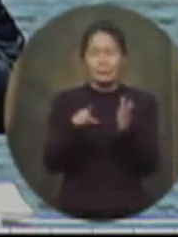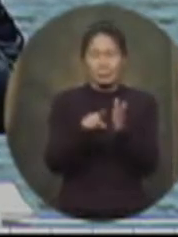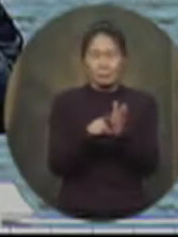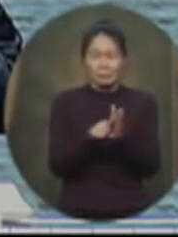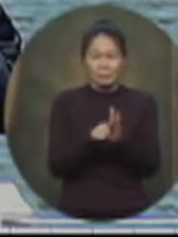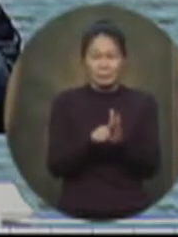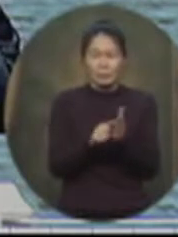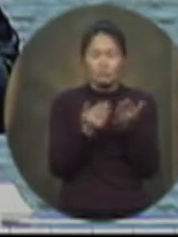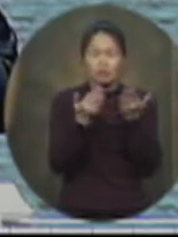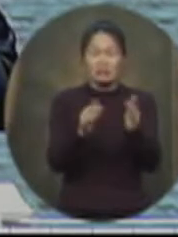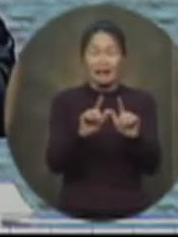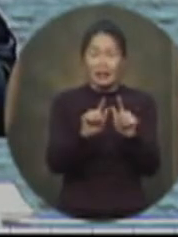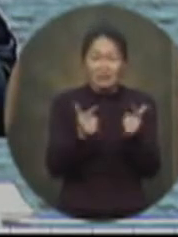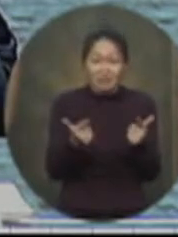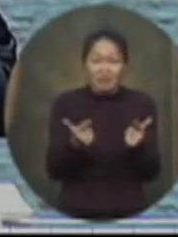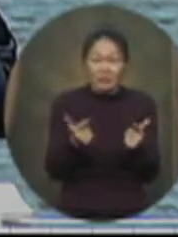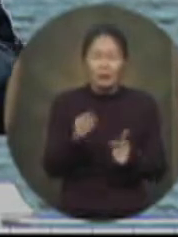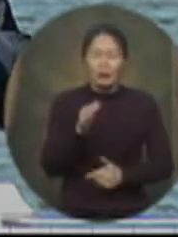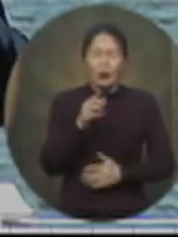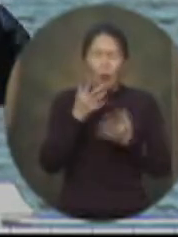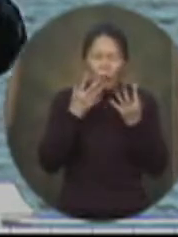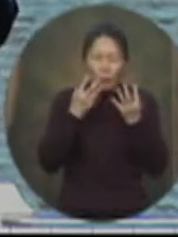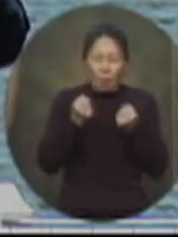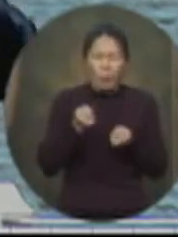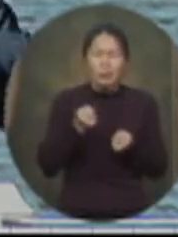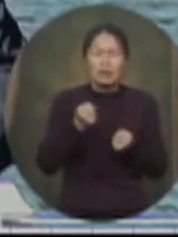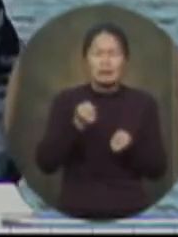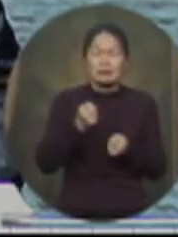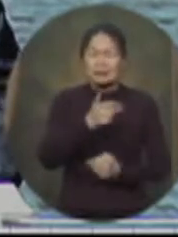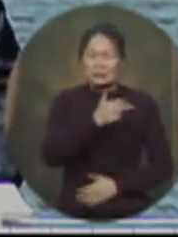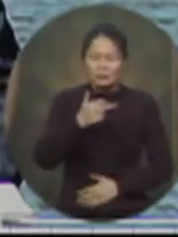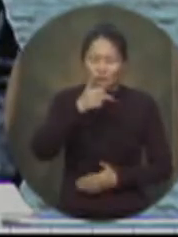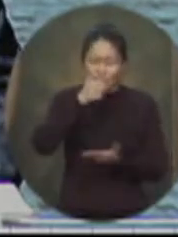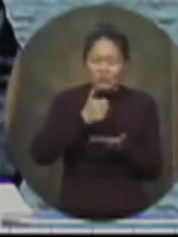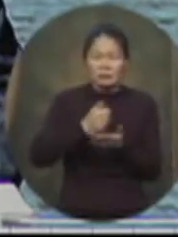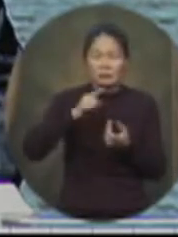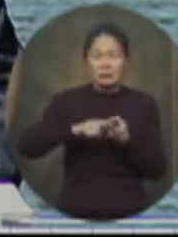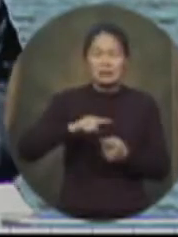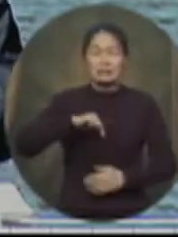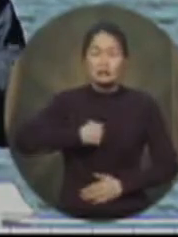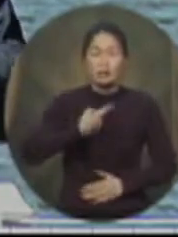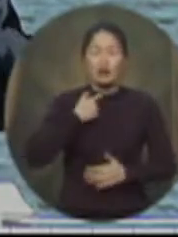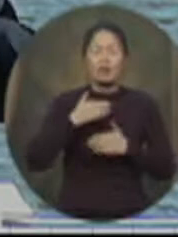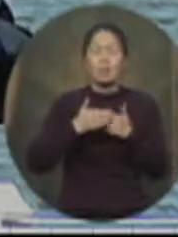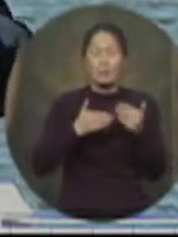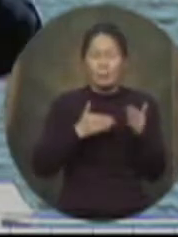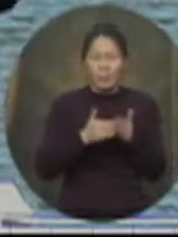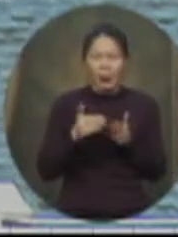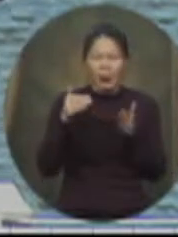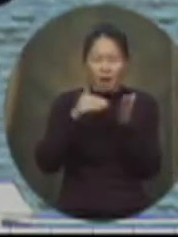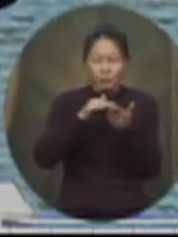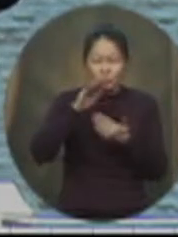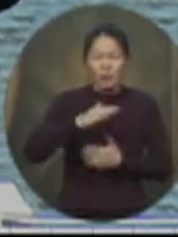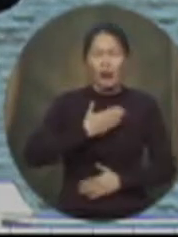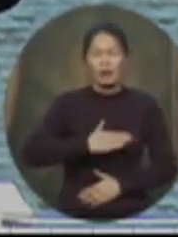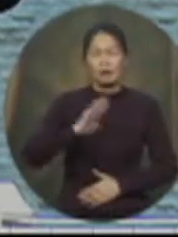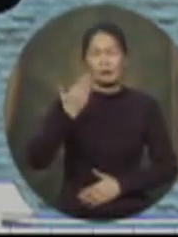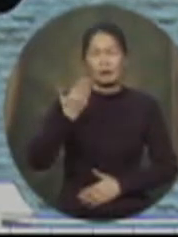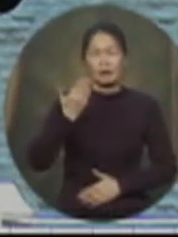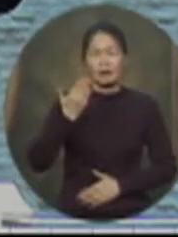것이 얼마나 큰 주 인간은 실제로 겪고 몸은 알아요 하물며 하나님께